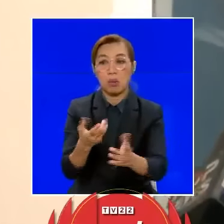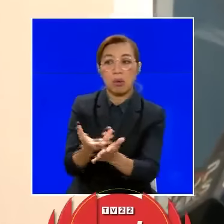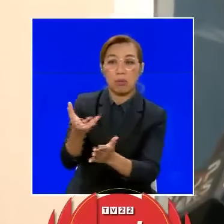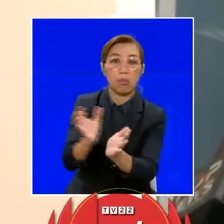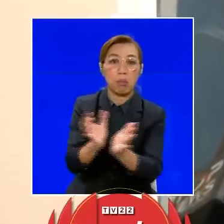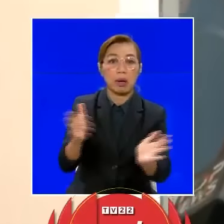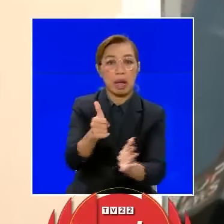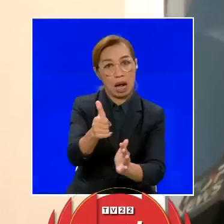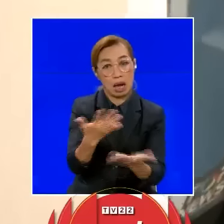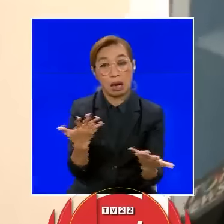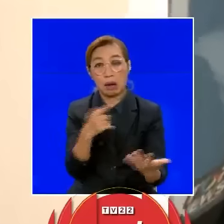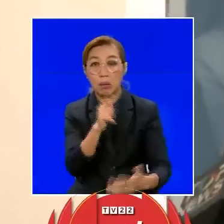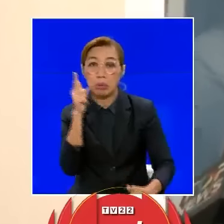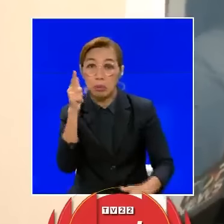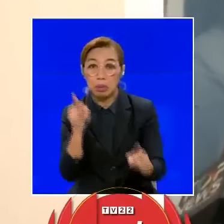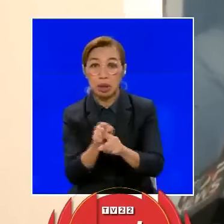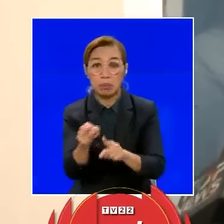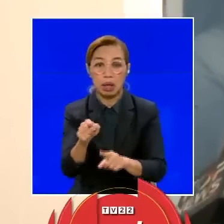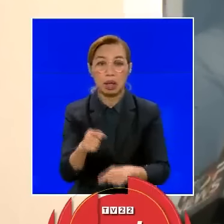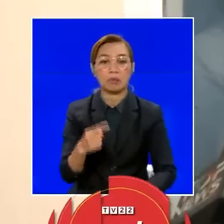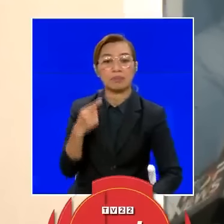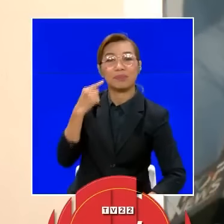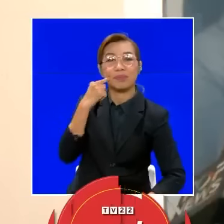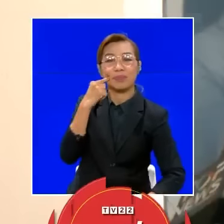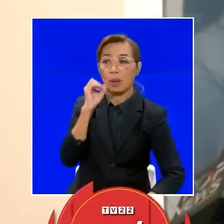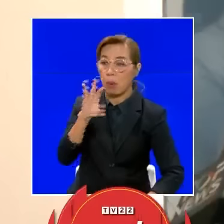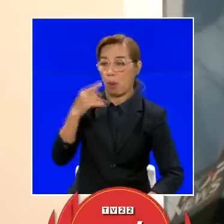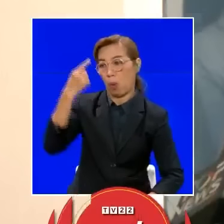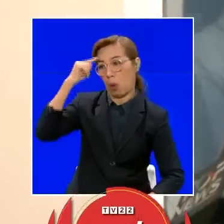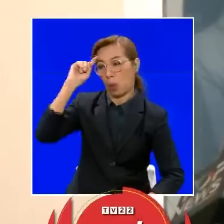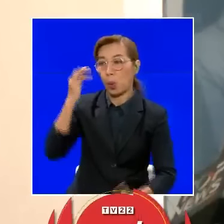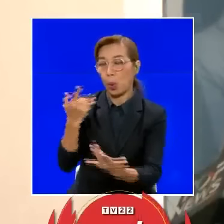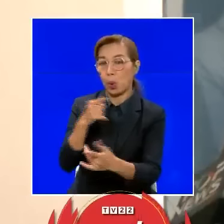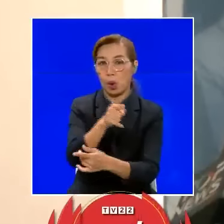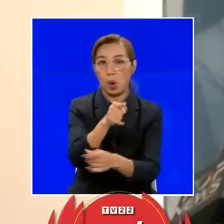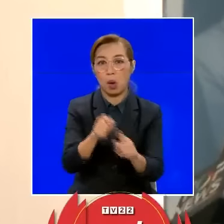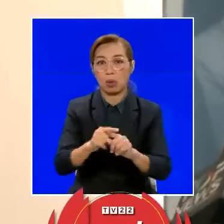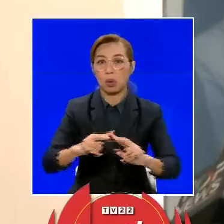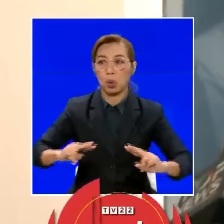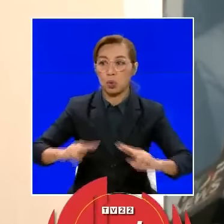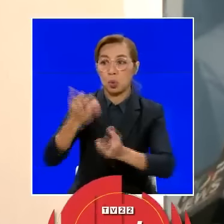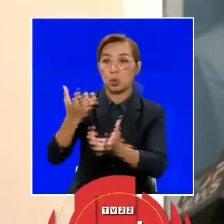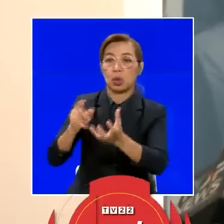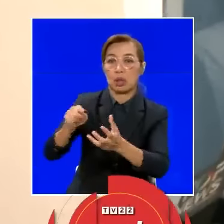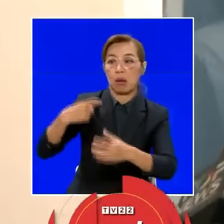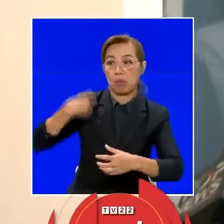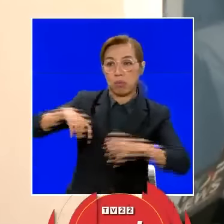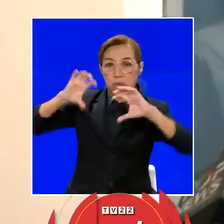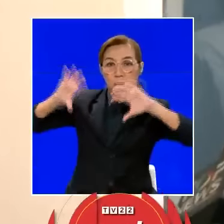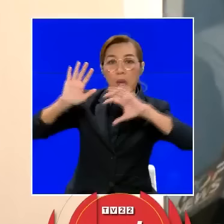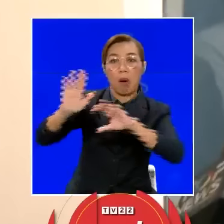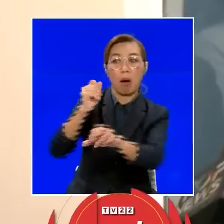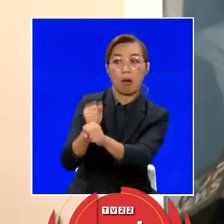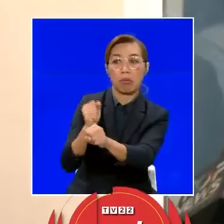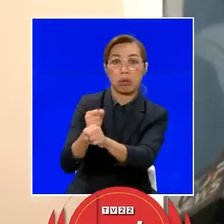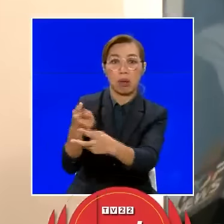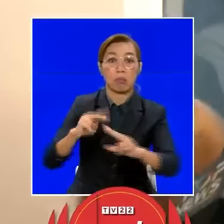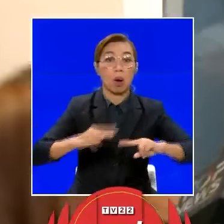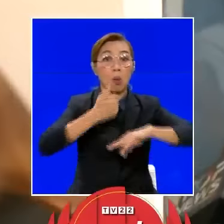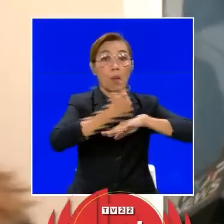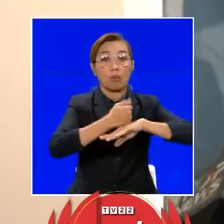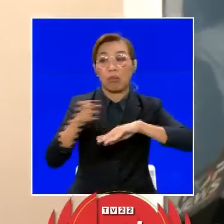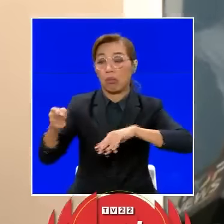ไม่ทราบไม่ได้ตามเรื่องเลยมันเป็นเรื่องของกระบวนการยุติธรรมเป็นส่วนพนักงานอัยการเขาก็ไม่ได้รายงานมาให้รัฐมนตรียุติธรรมทราบเพ